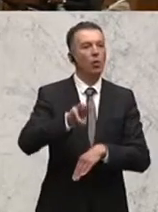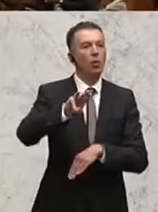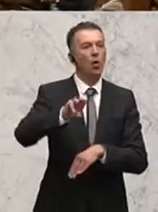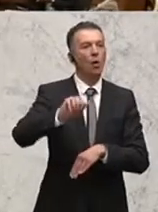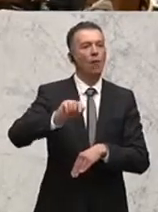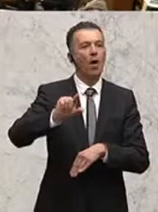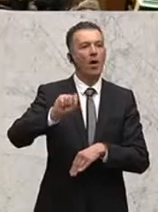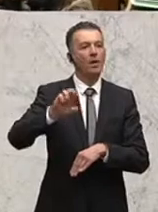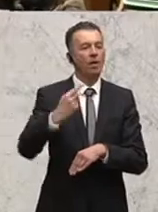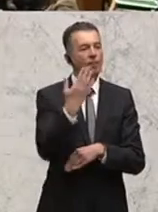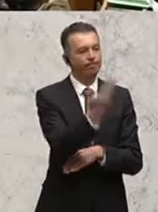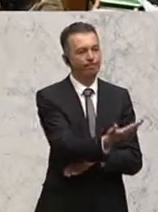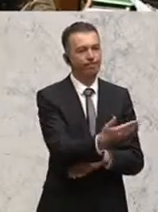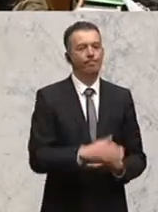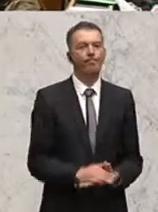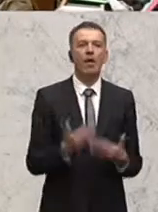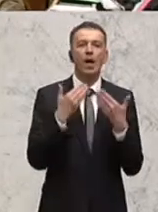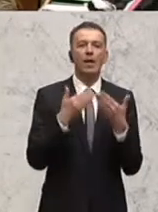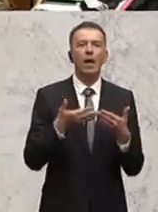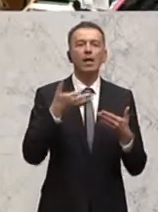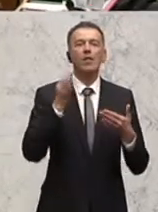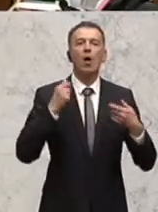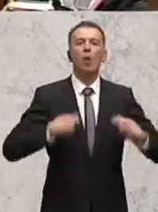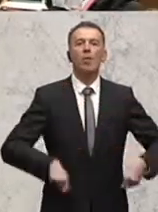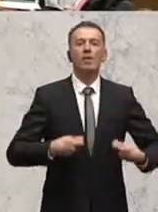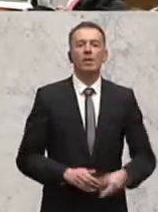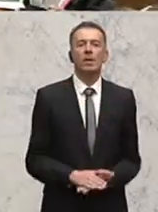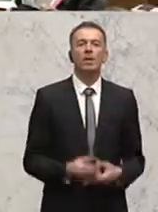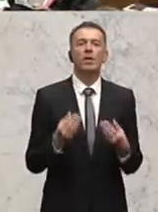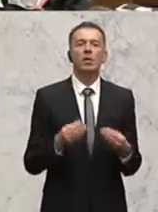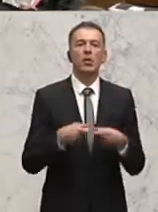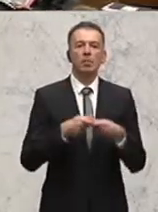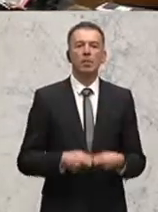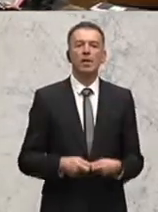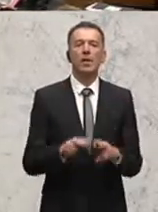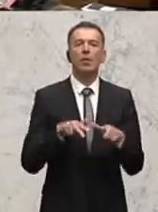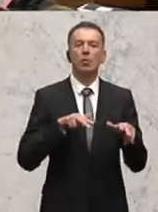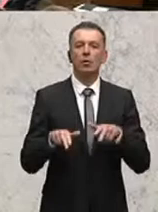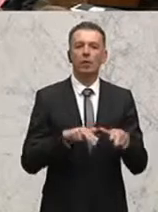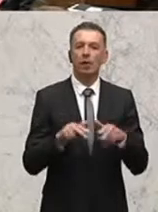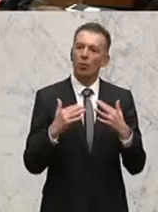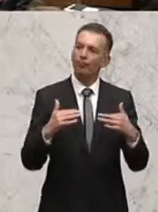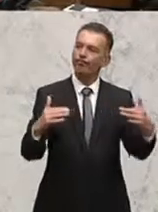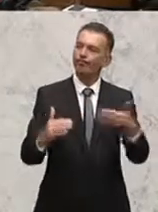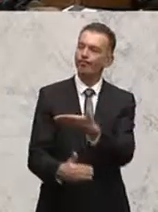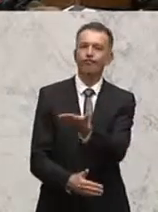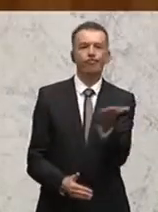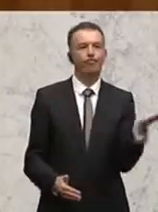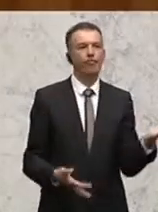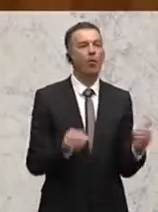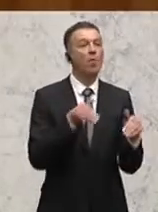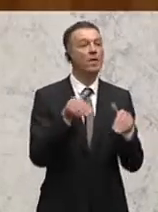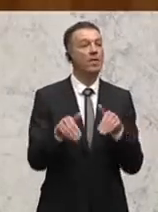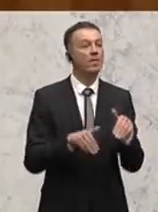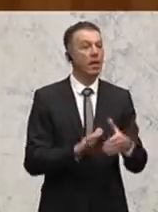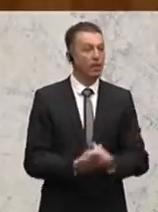Walzer, Sie haben das Wort. Danke, Frau Präsidentin, geschätzte Mitglieder der Bundesregierung, Hohes Haus. Ja, Frau